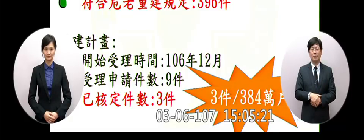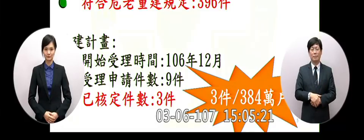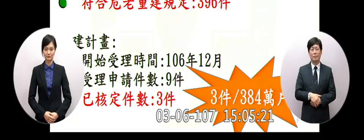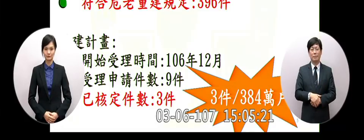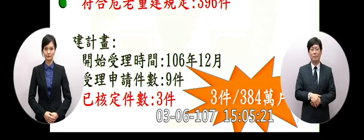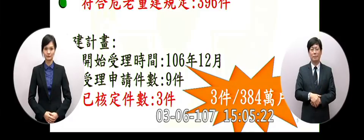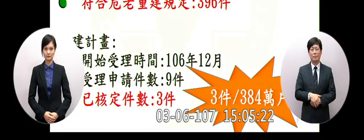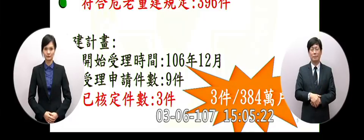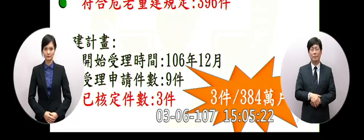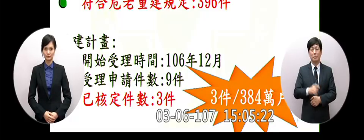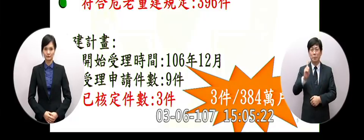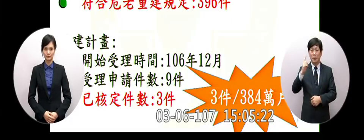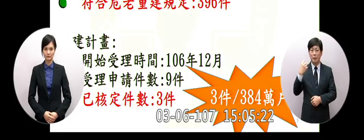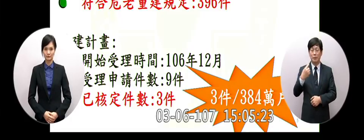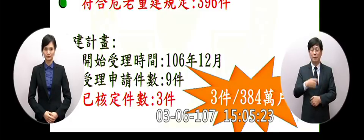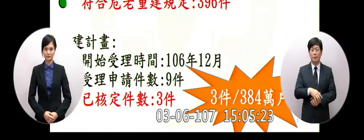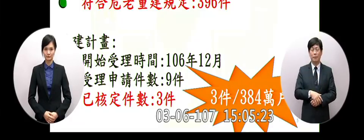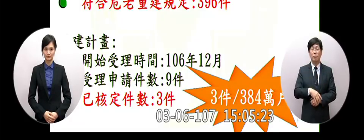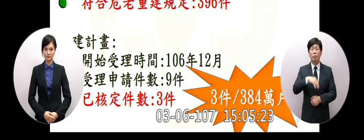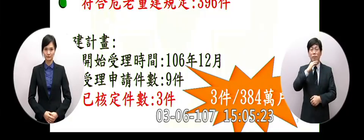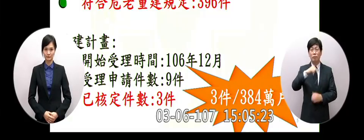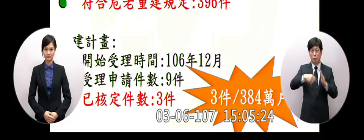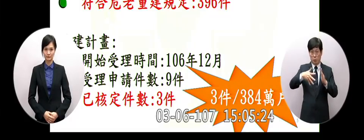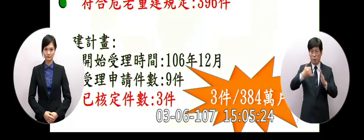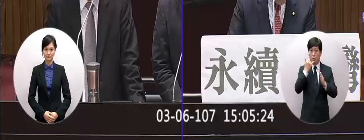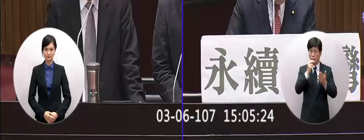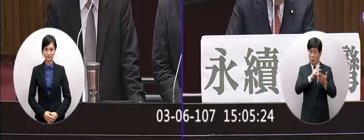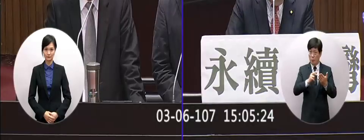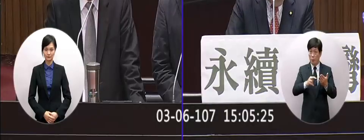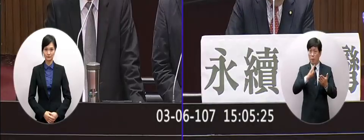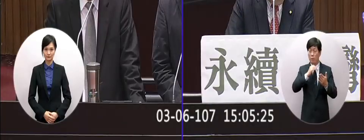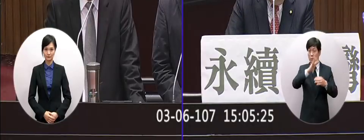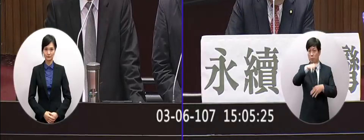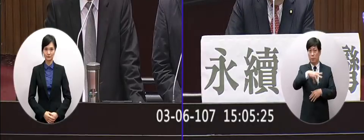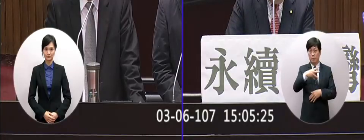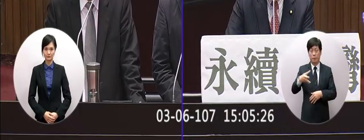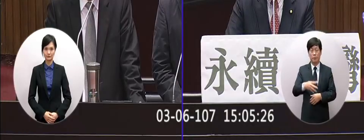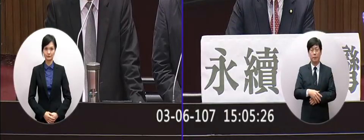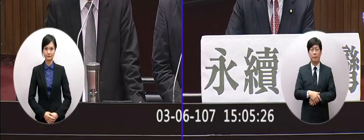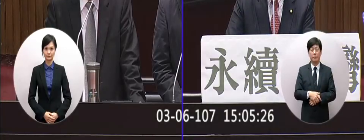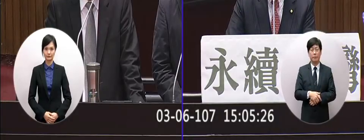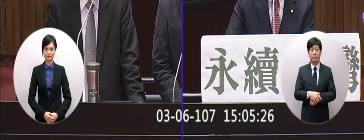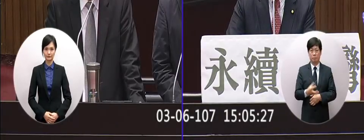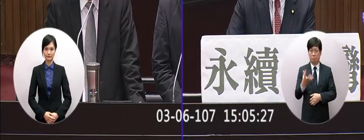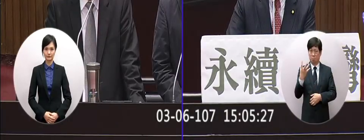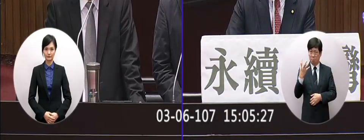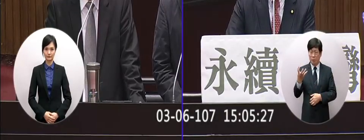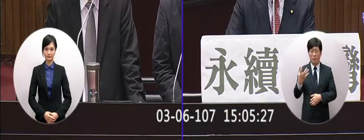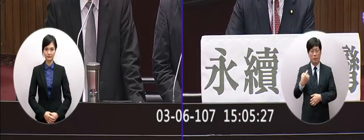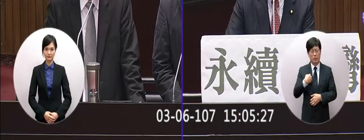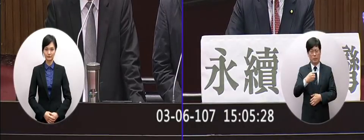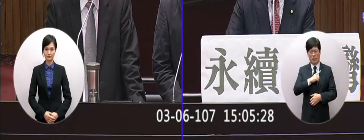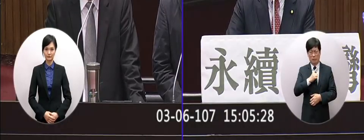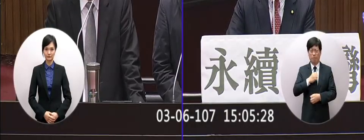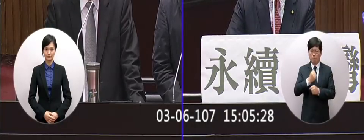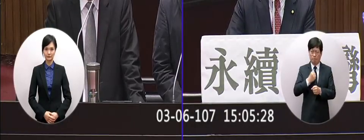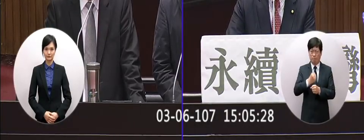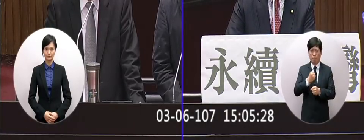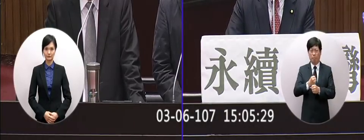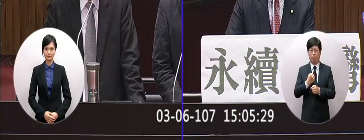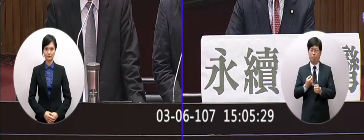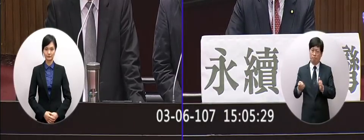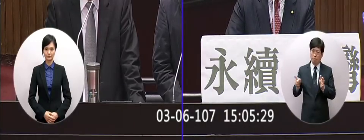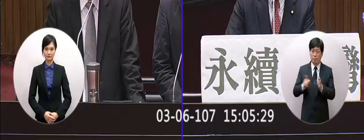想原因哈在于说，等一下院长可以看一下那个荧幕上的表格。那大部分人努力了一辈子，就是希望有一